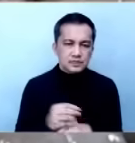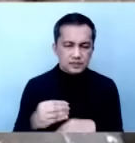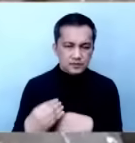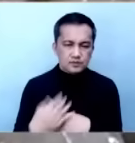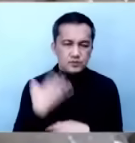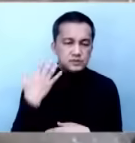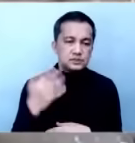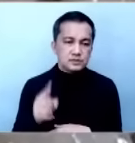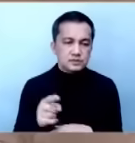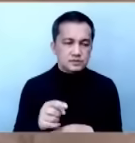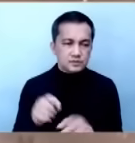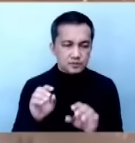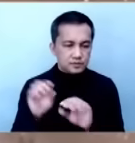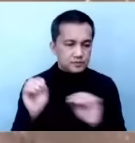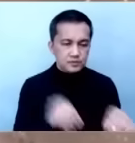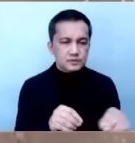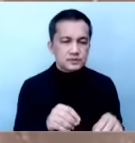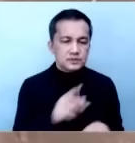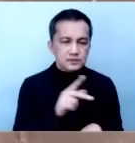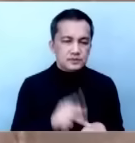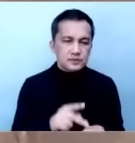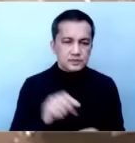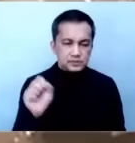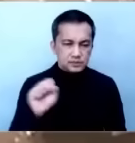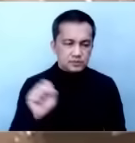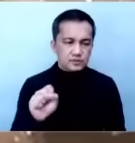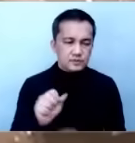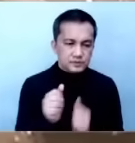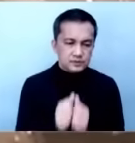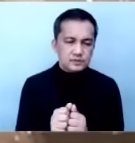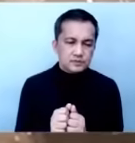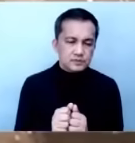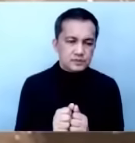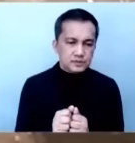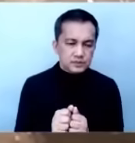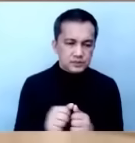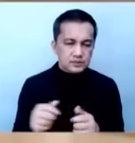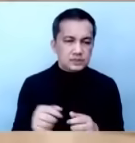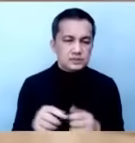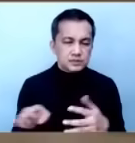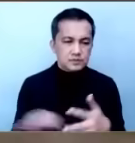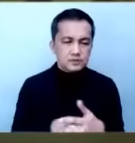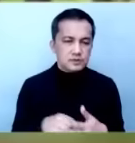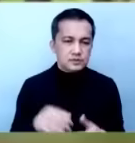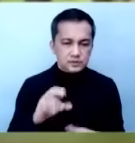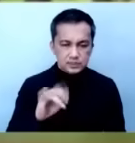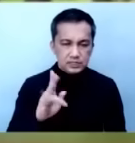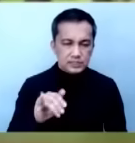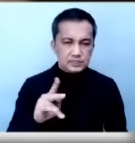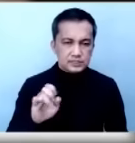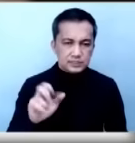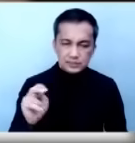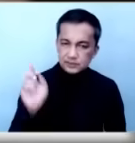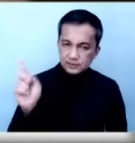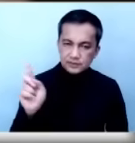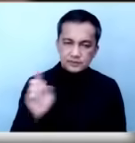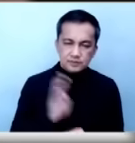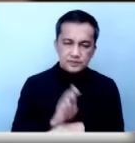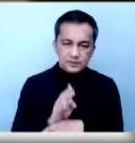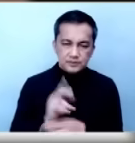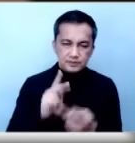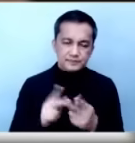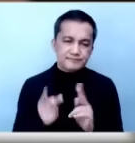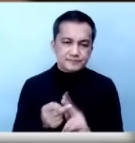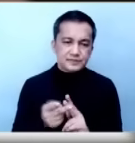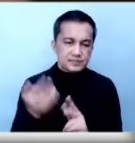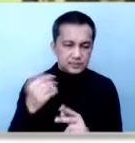para maipasok sa bansa ang shabu shipment, kasama rin sa sinampahan ng reklamo si Charlie Tan na umano'y business partner ni